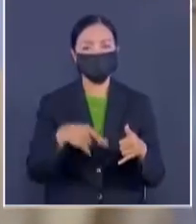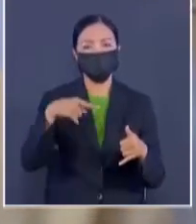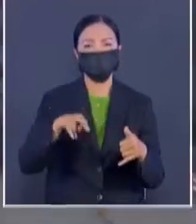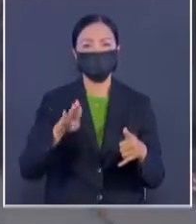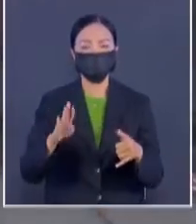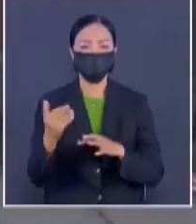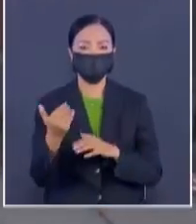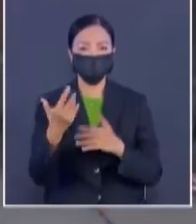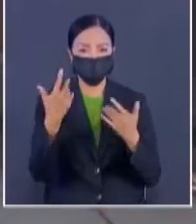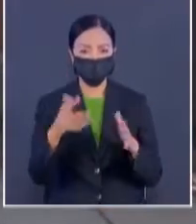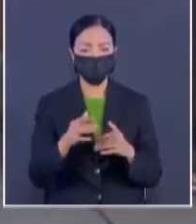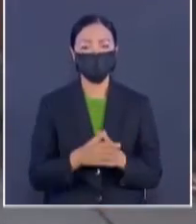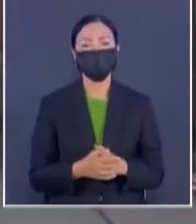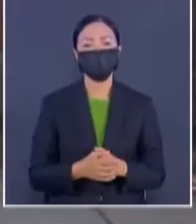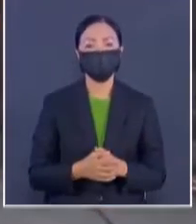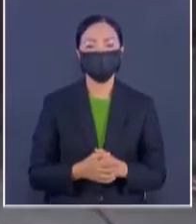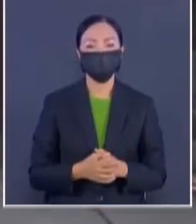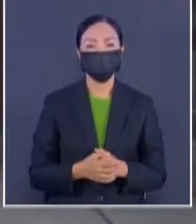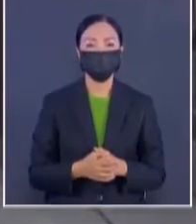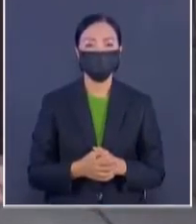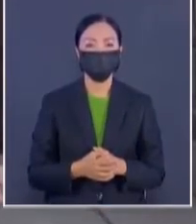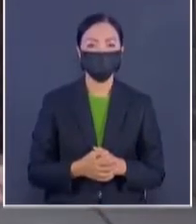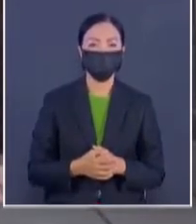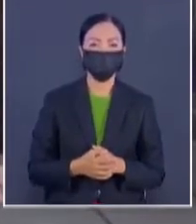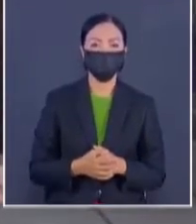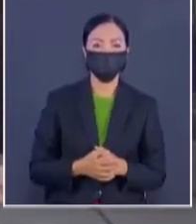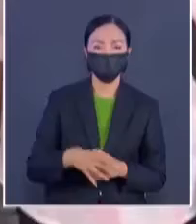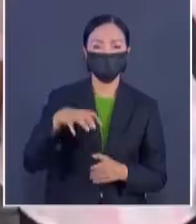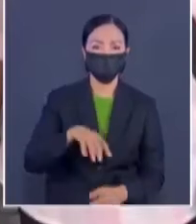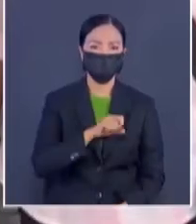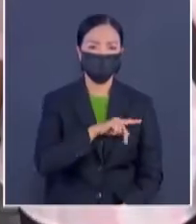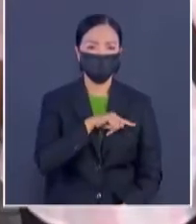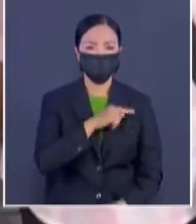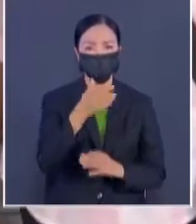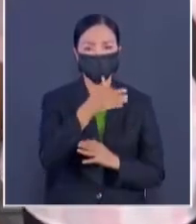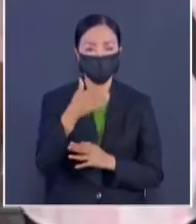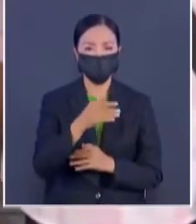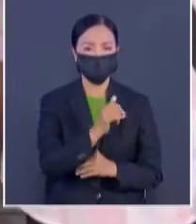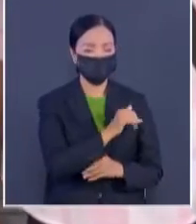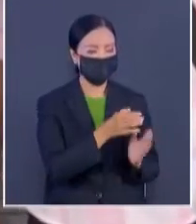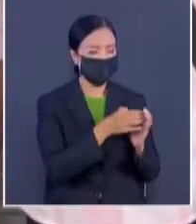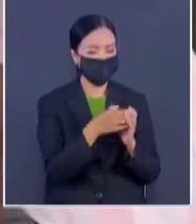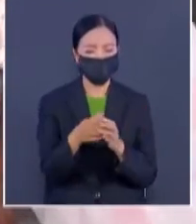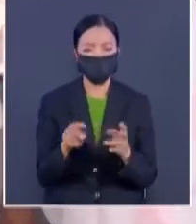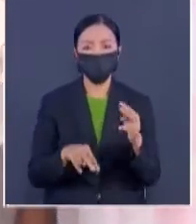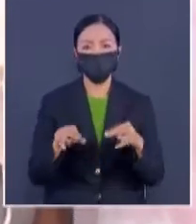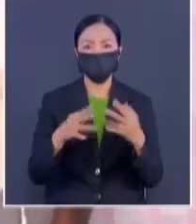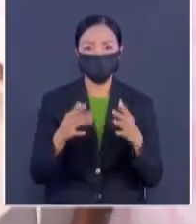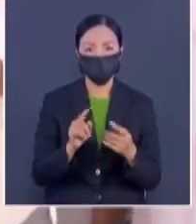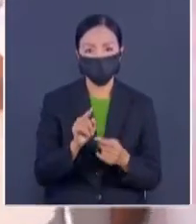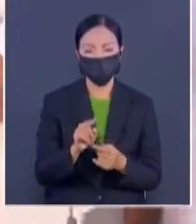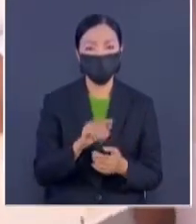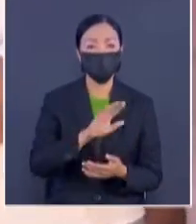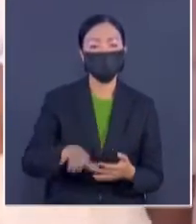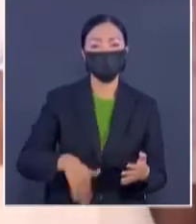แล้วแจ้งผิดกับสีการายนี้ไปแล้วนอกจากนี้สำนักงานพระพุทธศาสนาแห่งชาติก็เคยเข้ามาตรวจสอบข้อเท็จจริงแล้วก็พบว่